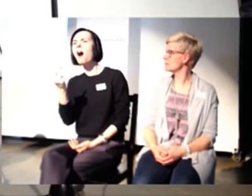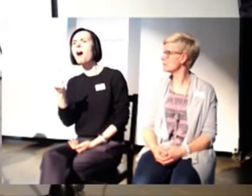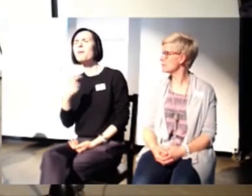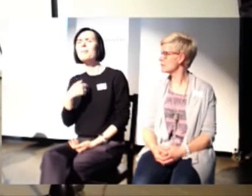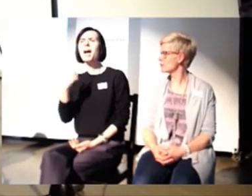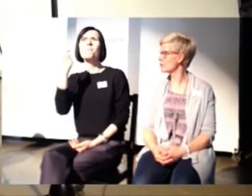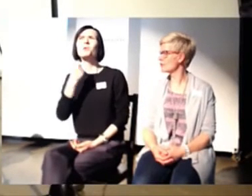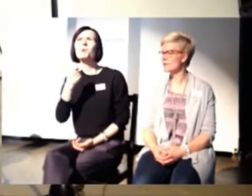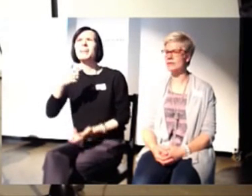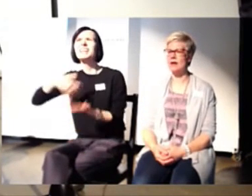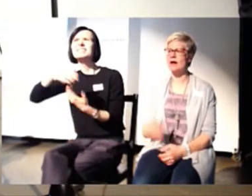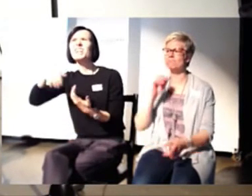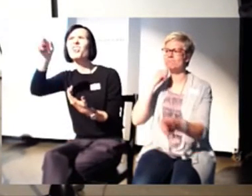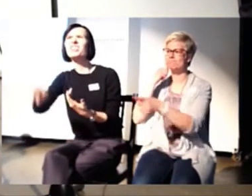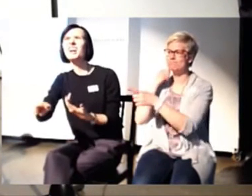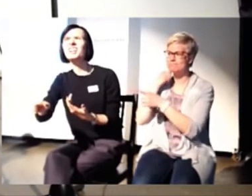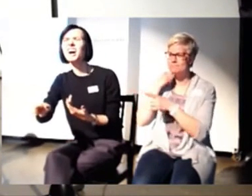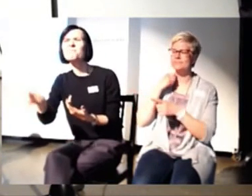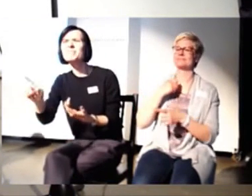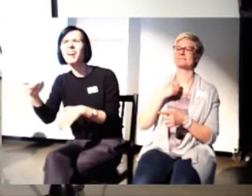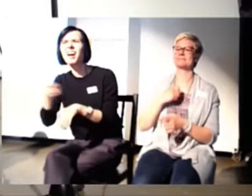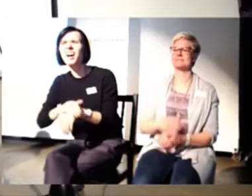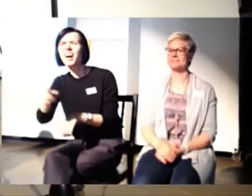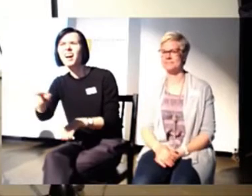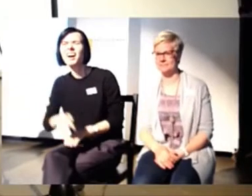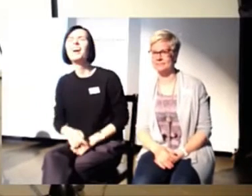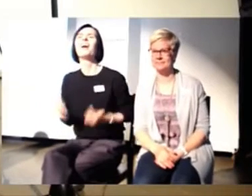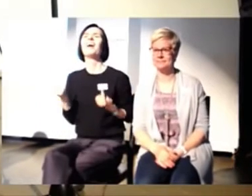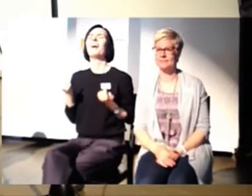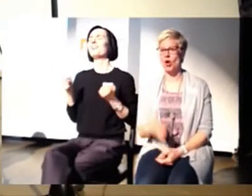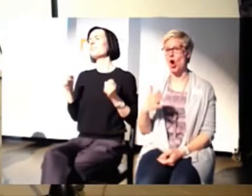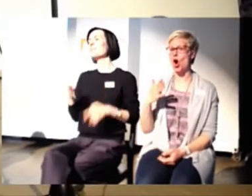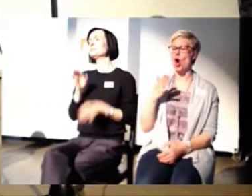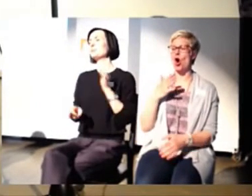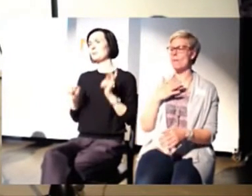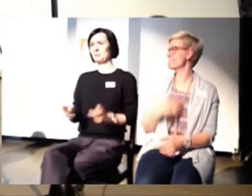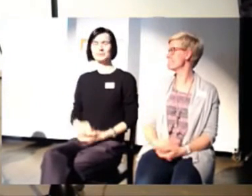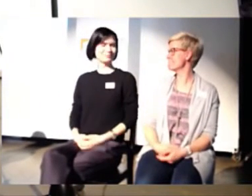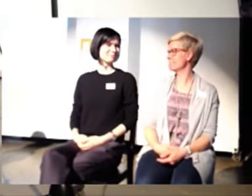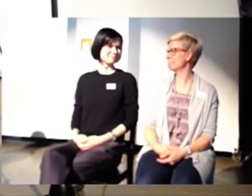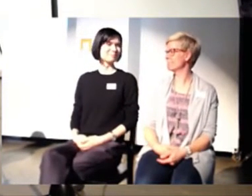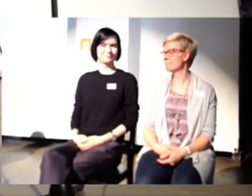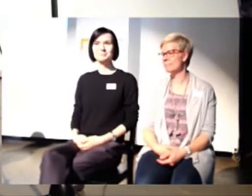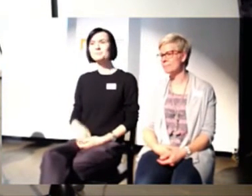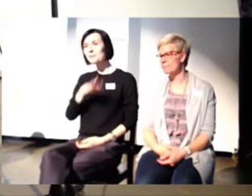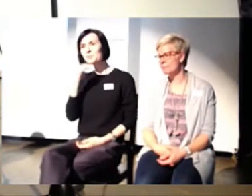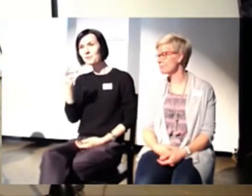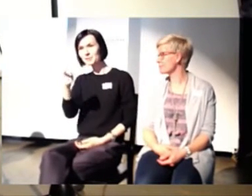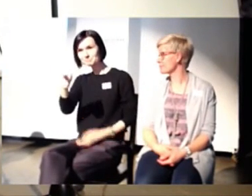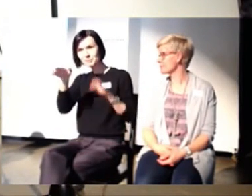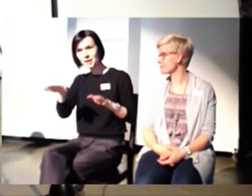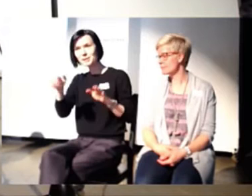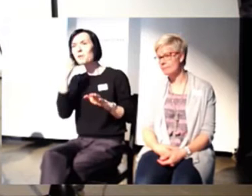sekoittaja. Se on myös mun kuulun ammattilainen. Mutta kiva, että olet täällä ja olet myöhemmin